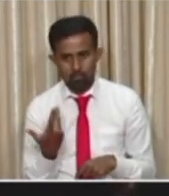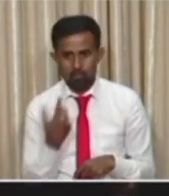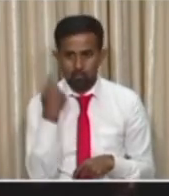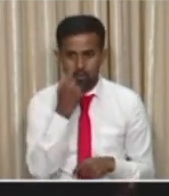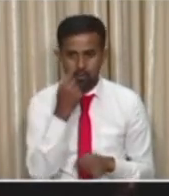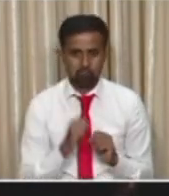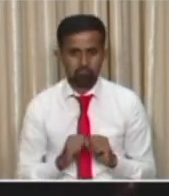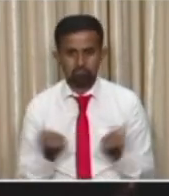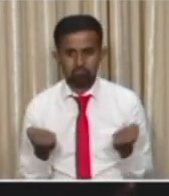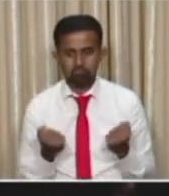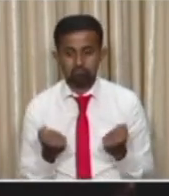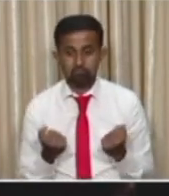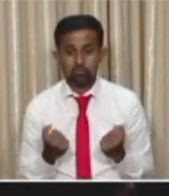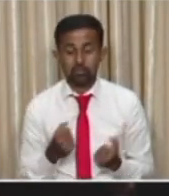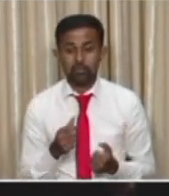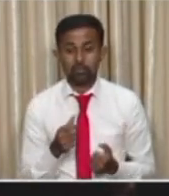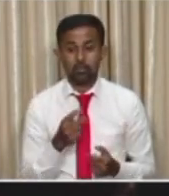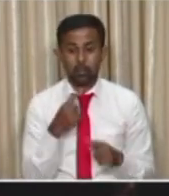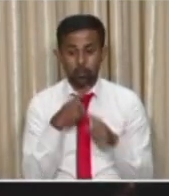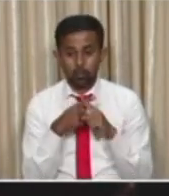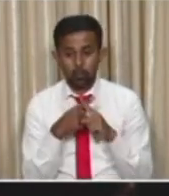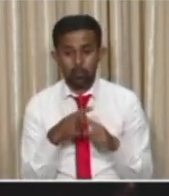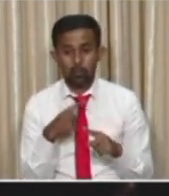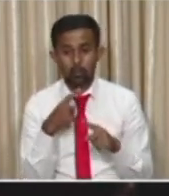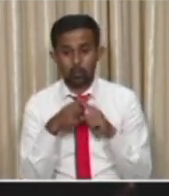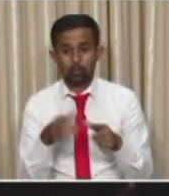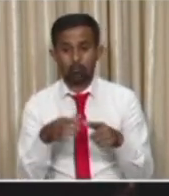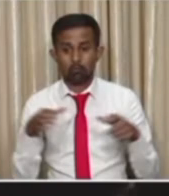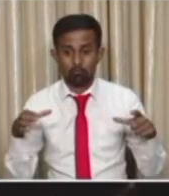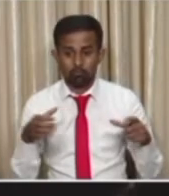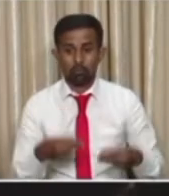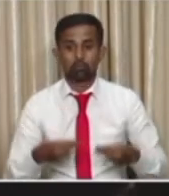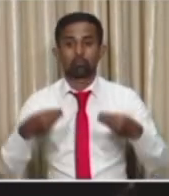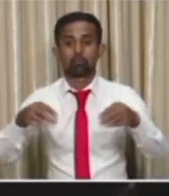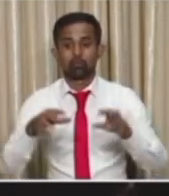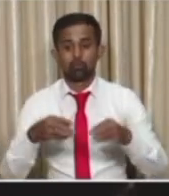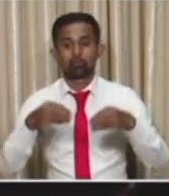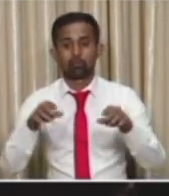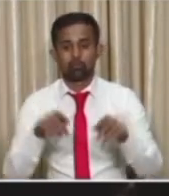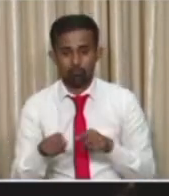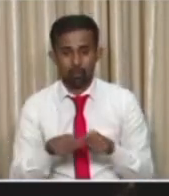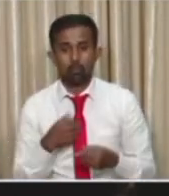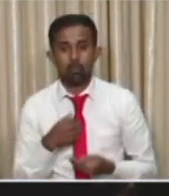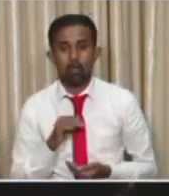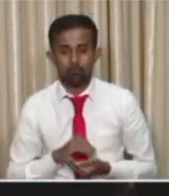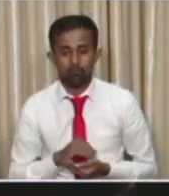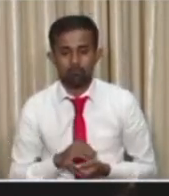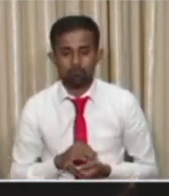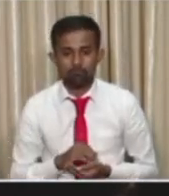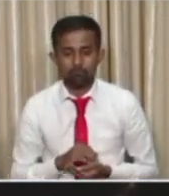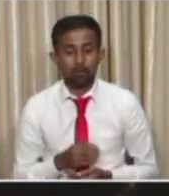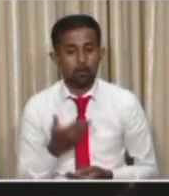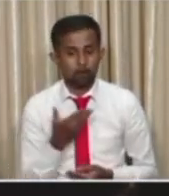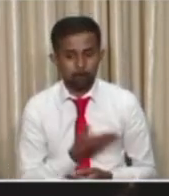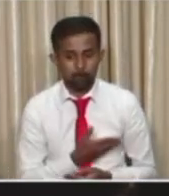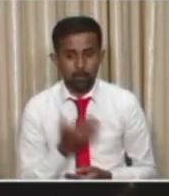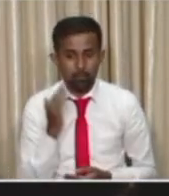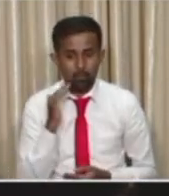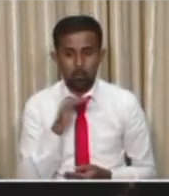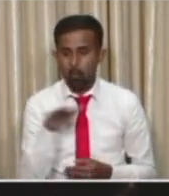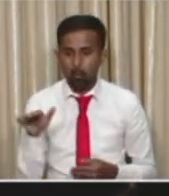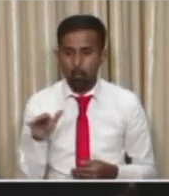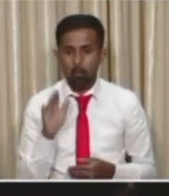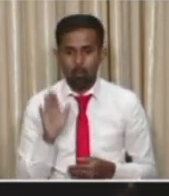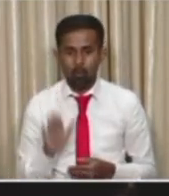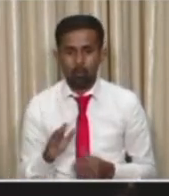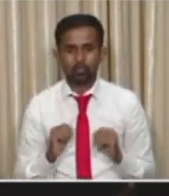வழங்குகின்ற எங்களுடைய நிகழ்ச்சி திட்டத்தை தாண்டி குறிப்பிட்ட இந்த அமைச்சுக்களை வைத்துக் கொண்டு இந்த மக்களினுடைய வாழ்வாதாரத்தை அவர்கள் மேம்படுத்தி அடுத்த கட்டத்திற்கு அவர்